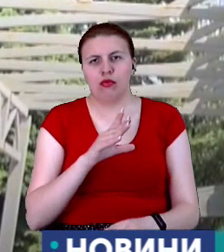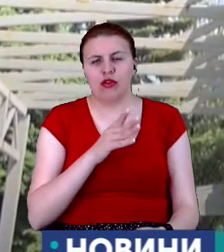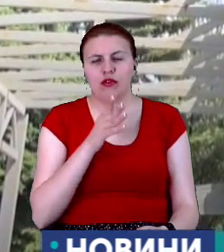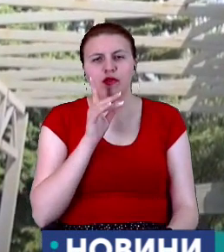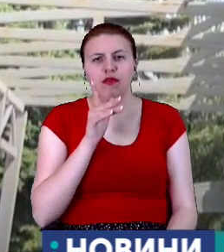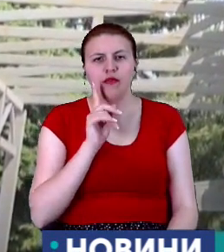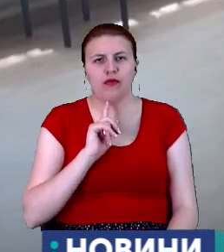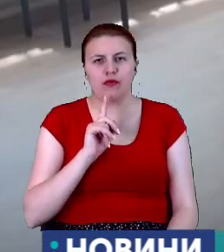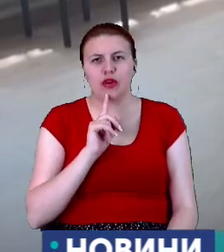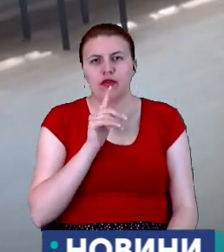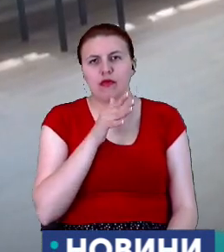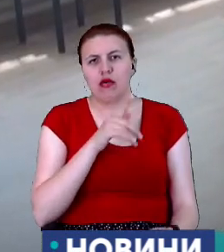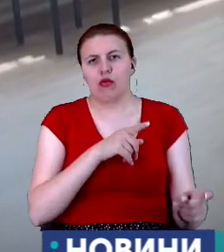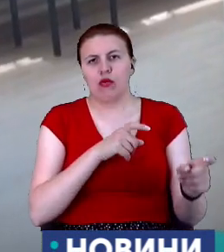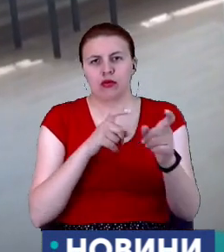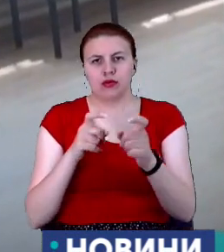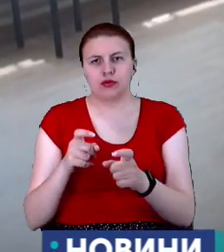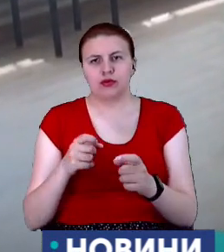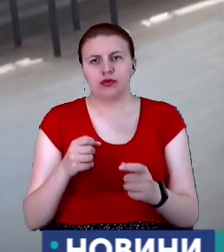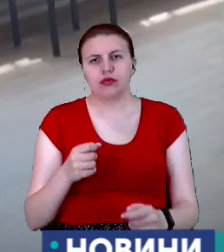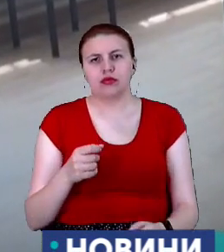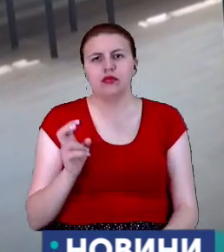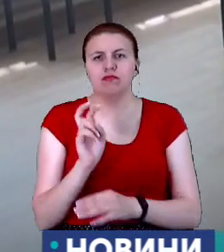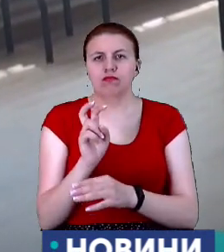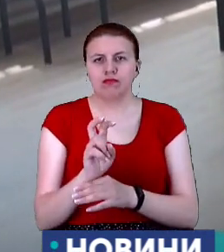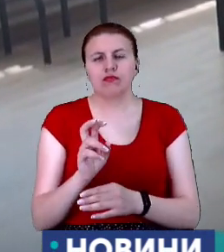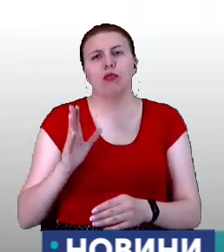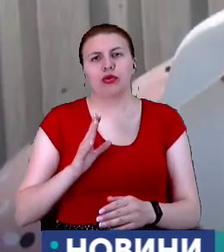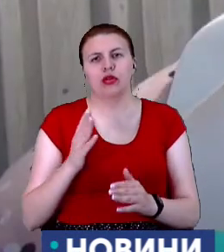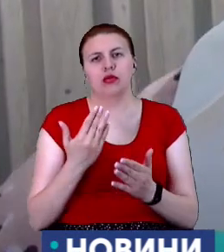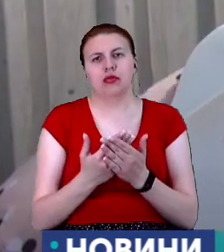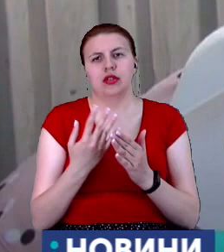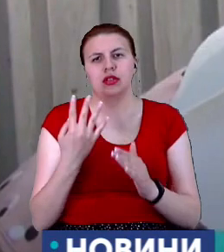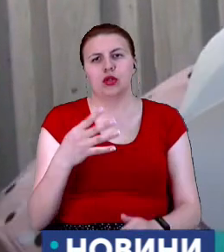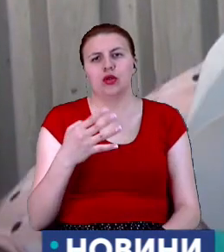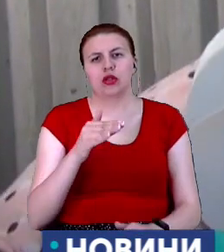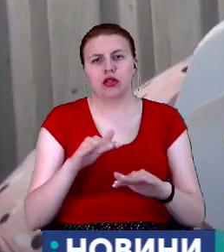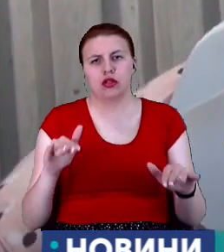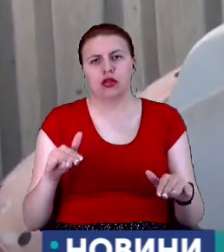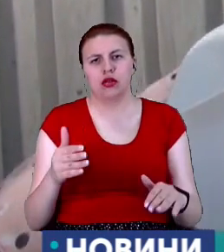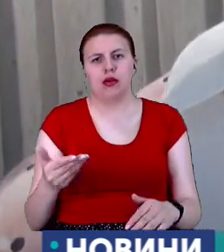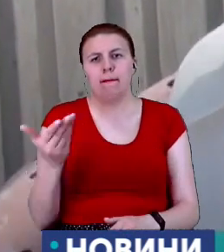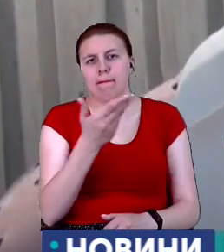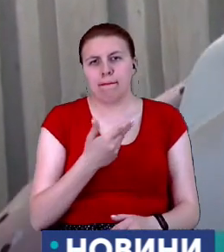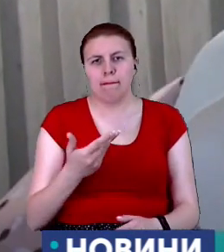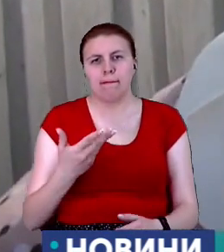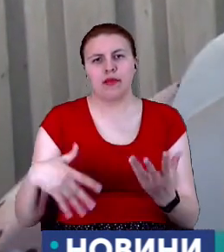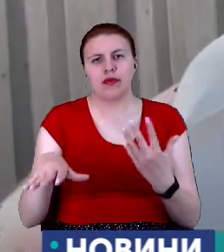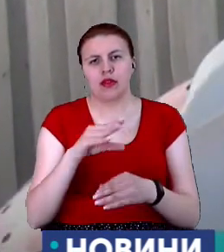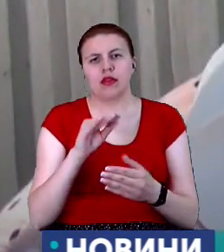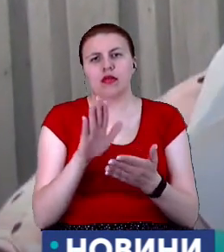садок не працює. До початку ремонтних робіт його відвідували близько 40 дітей. силами колективу територія